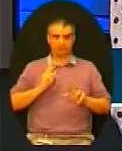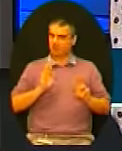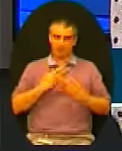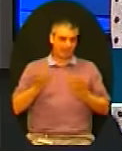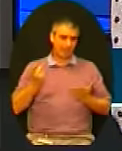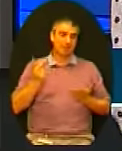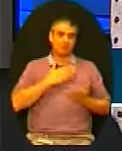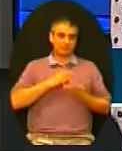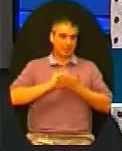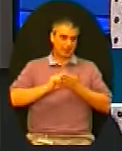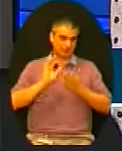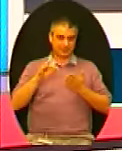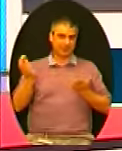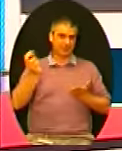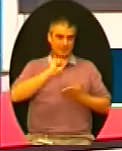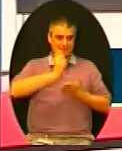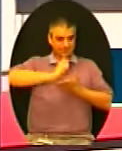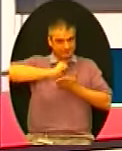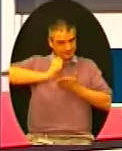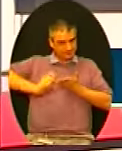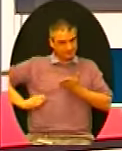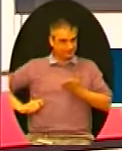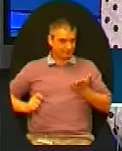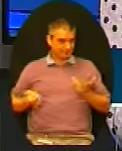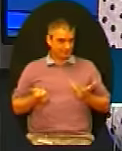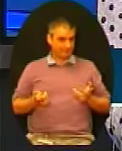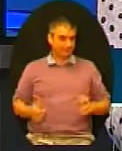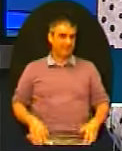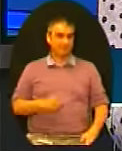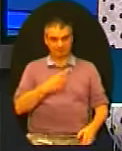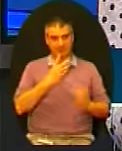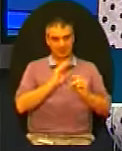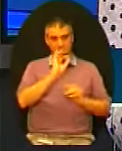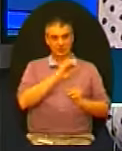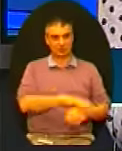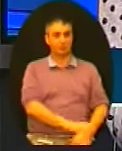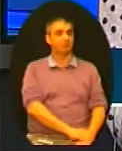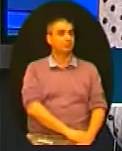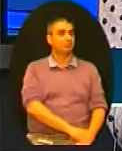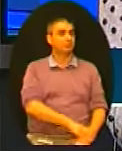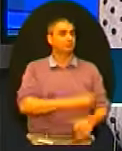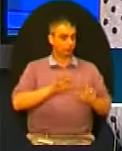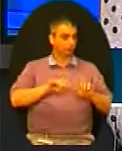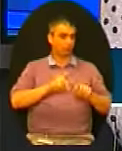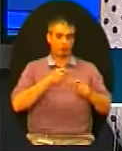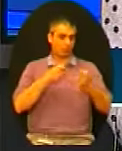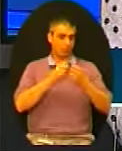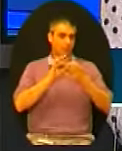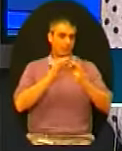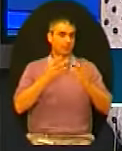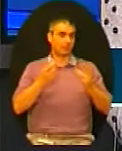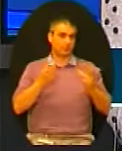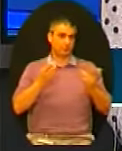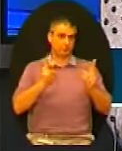יהיה לו, אז אם הוא ירצה לכתוב, הוא יצטרך לכתוב בכתב יד, נכון? כלומר, זאת תהיה הדרך שלו. יש מחשבים שלא מחוברים